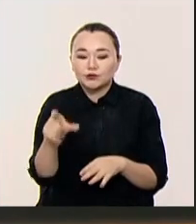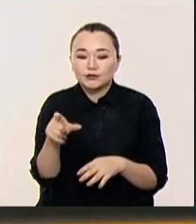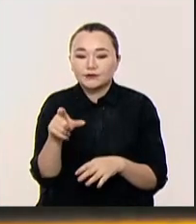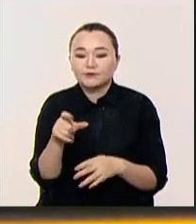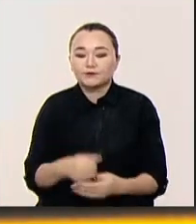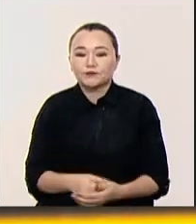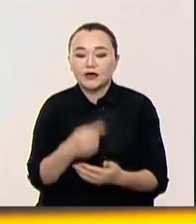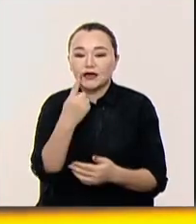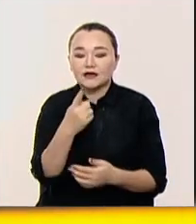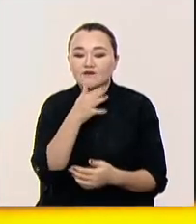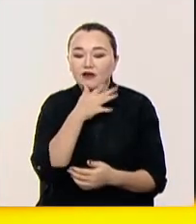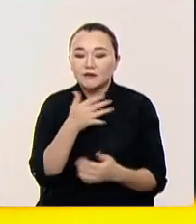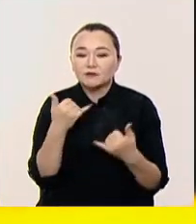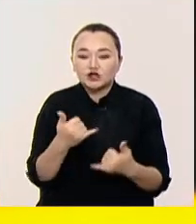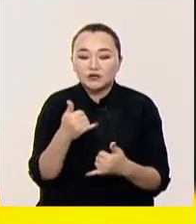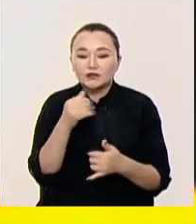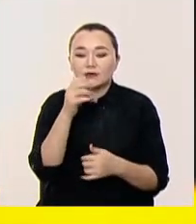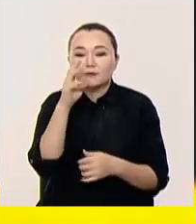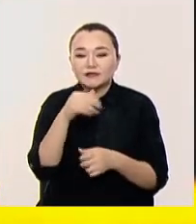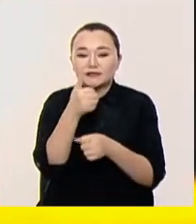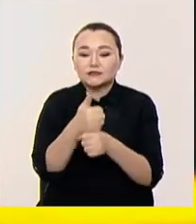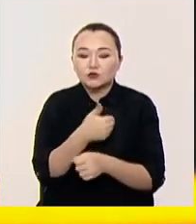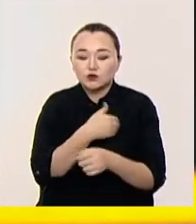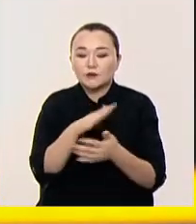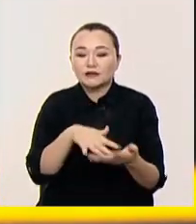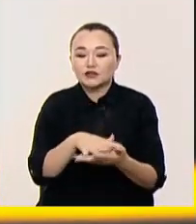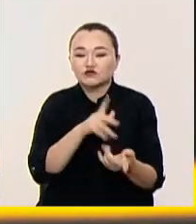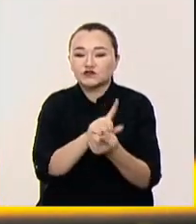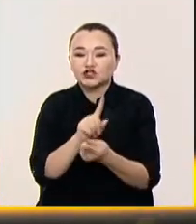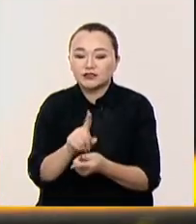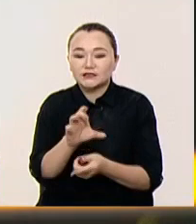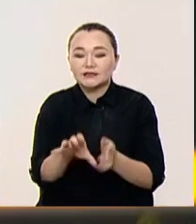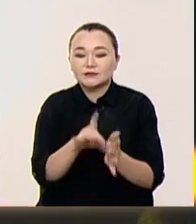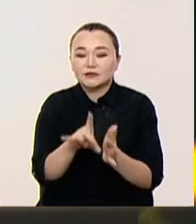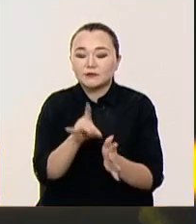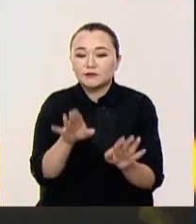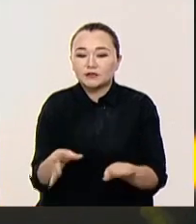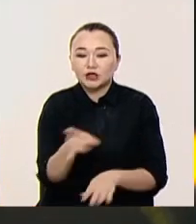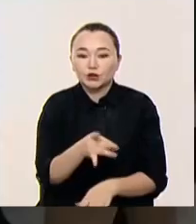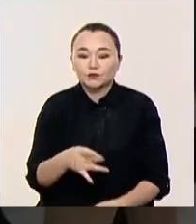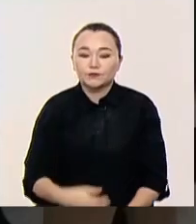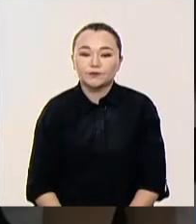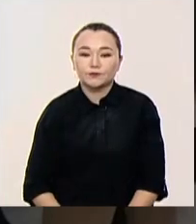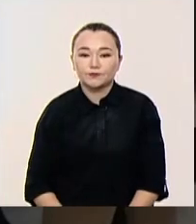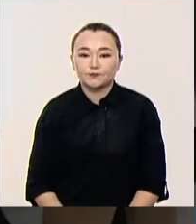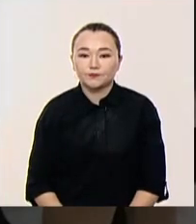А тем временем кандидаты в президенты продолжают встречаться с избирателями в регионах